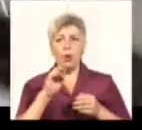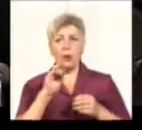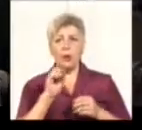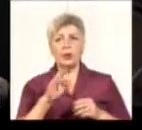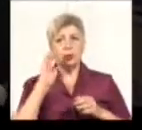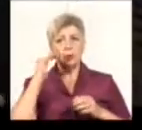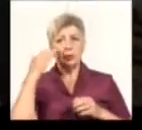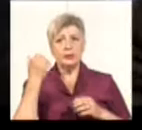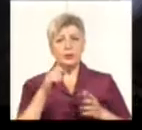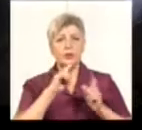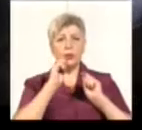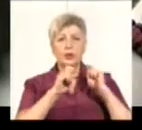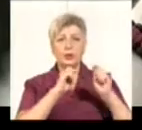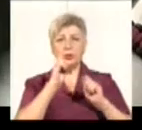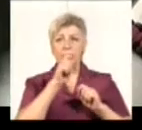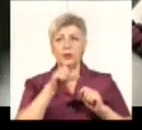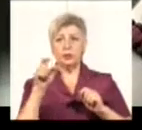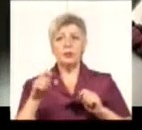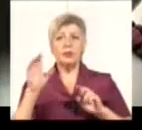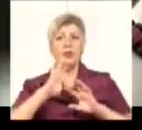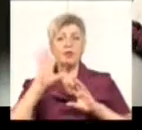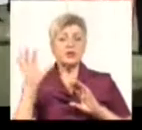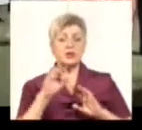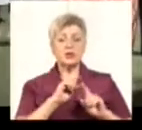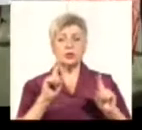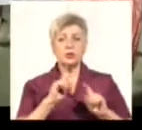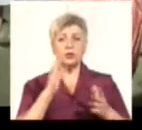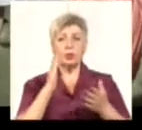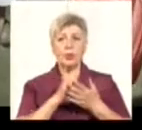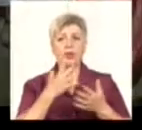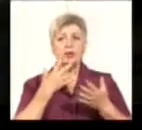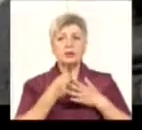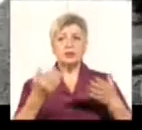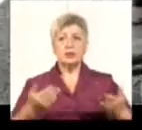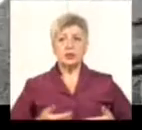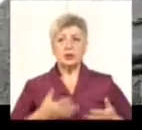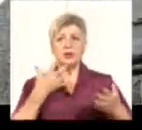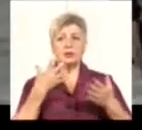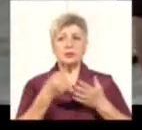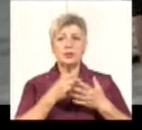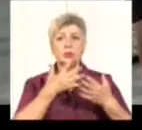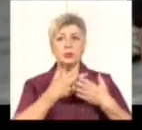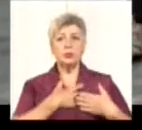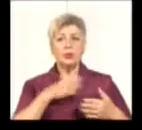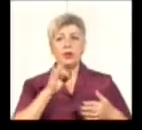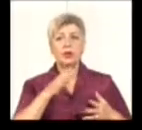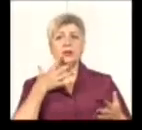Він подарував людям все, що мав – своє життя, свою любов і свою пісню.